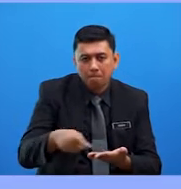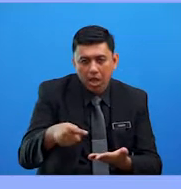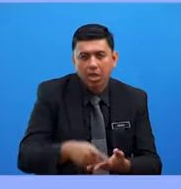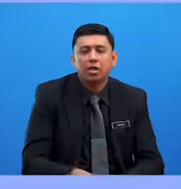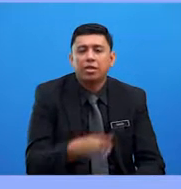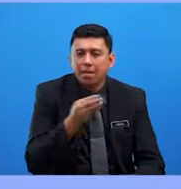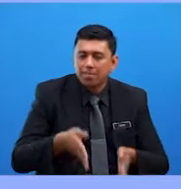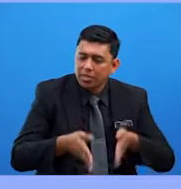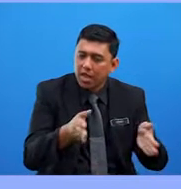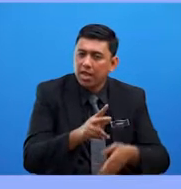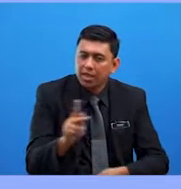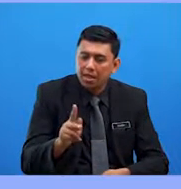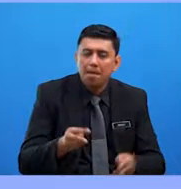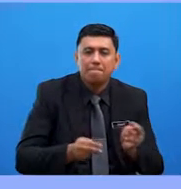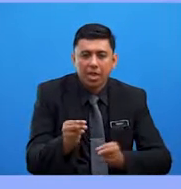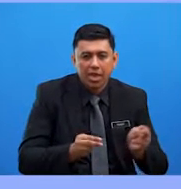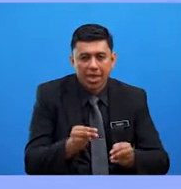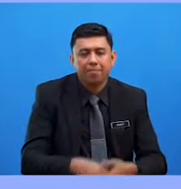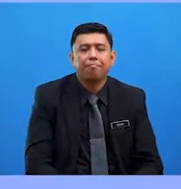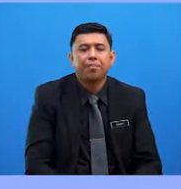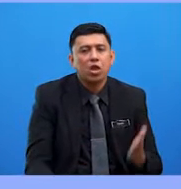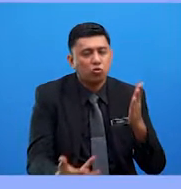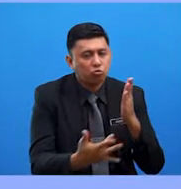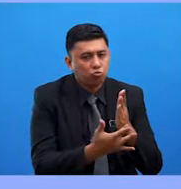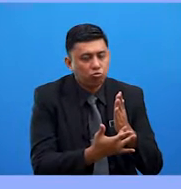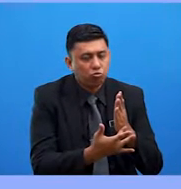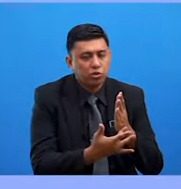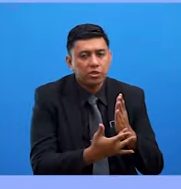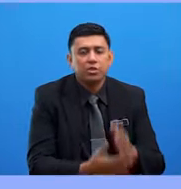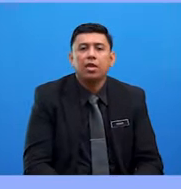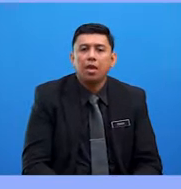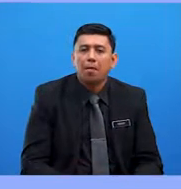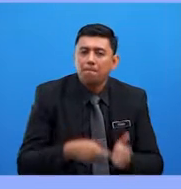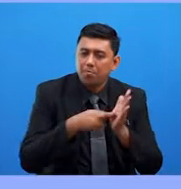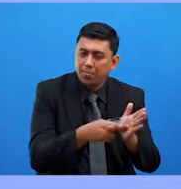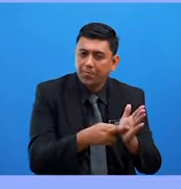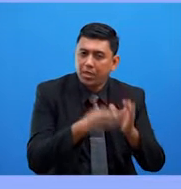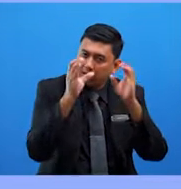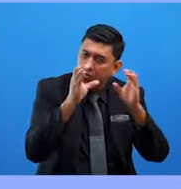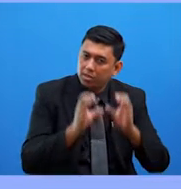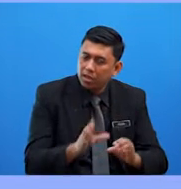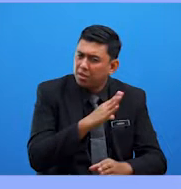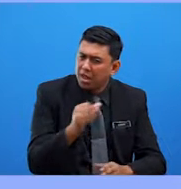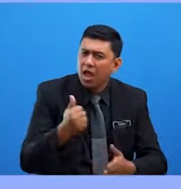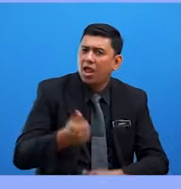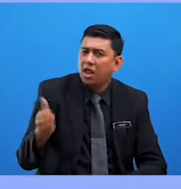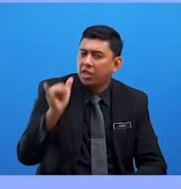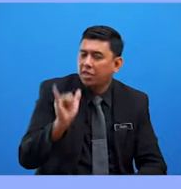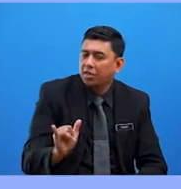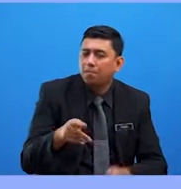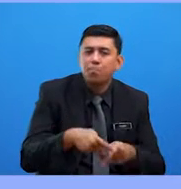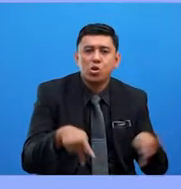dan menjalankan perniagaan. Teknologi pula merujuk kepada kaedah dan peralatan